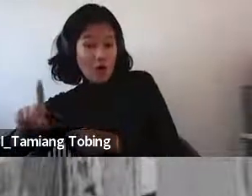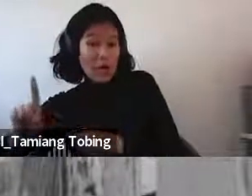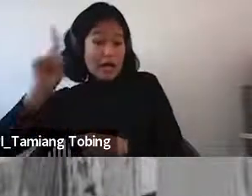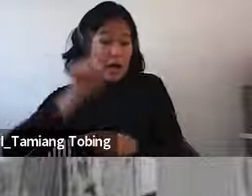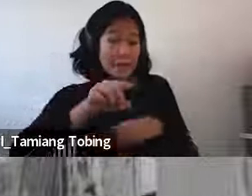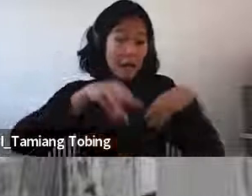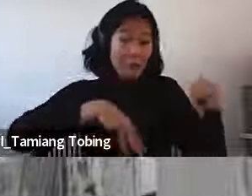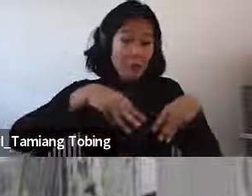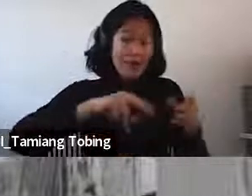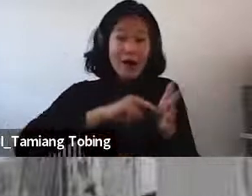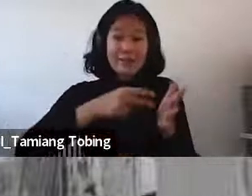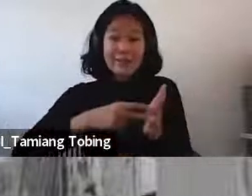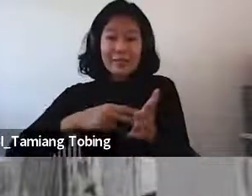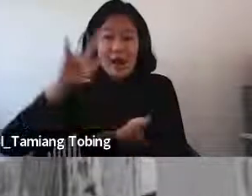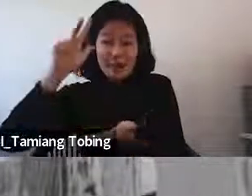belum sah.